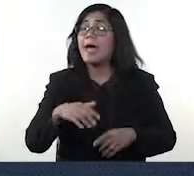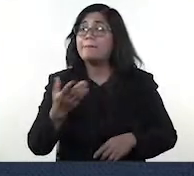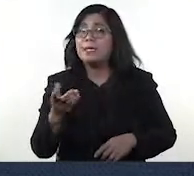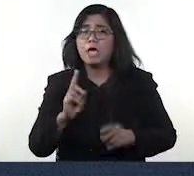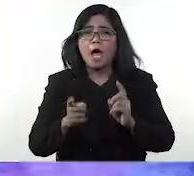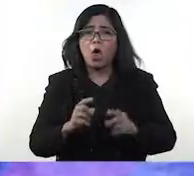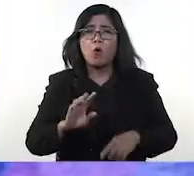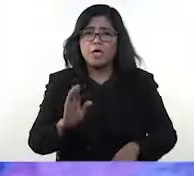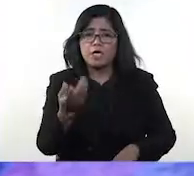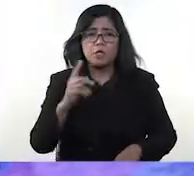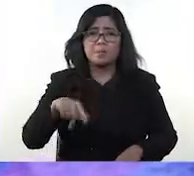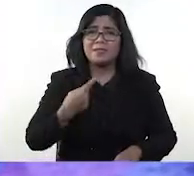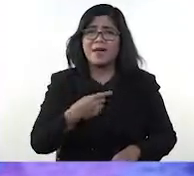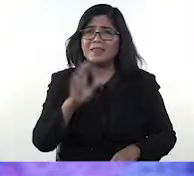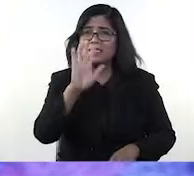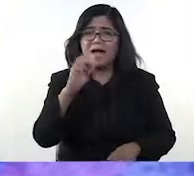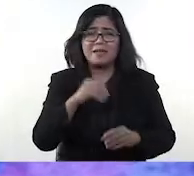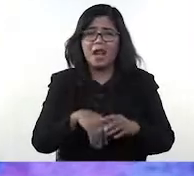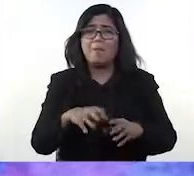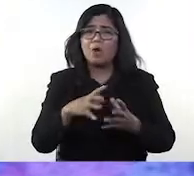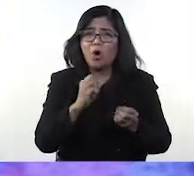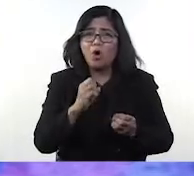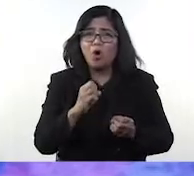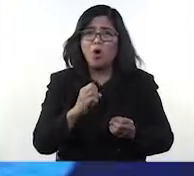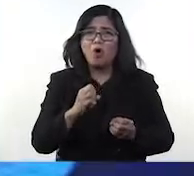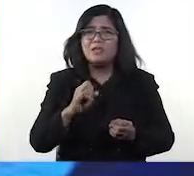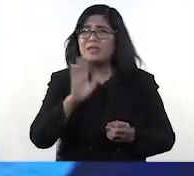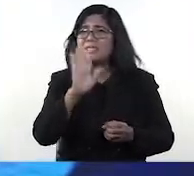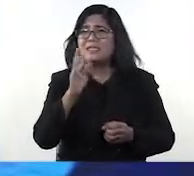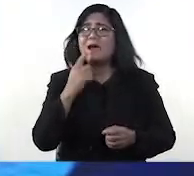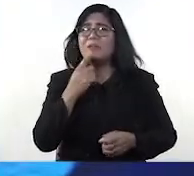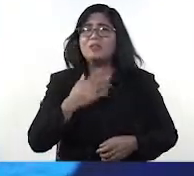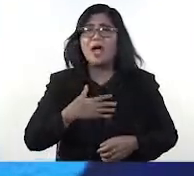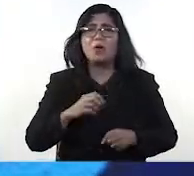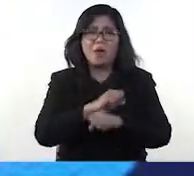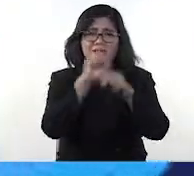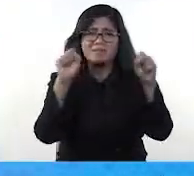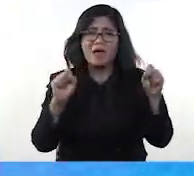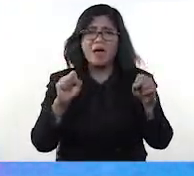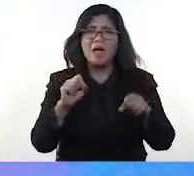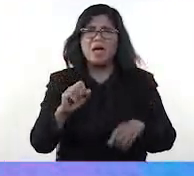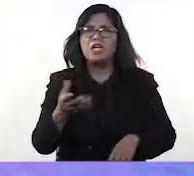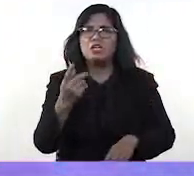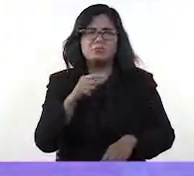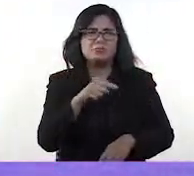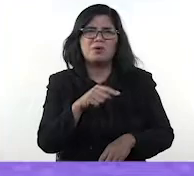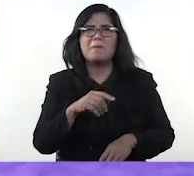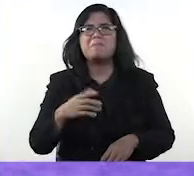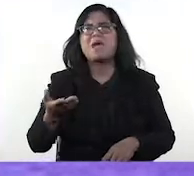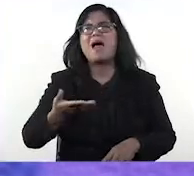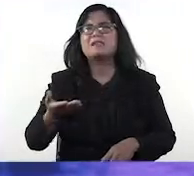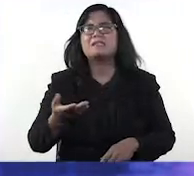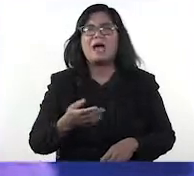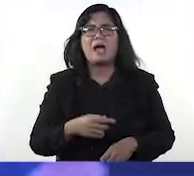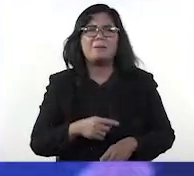hidup dalam roh engkau tidak punya kuasa Maka hidupmu akan begitu-begitu saja saya Hai paling